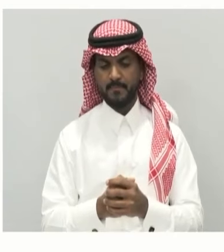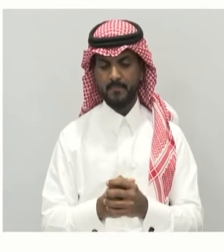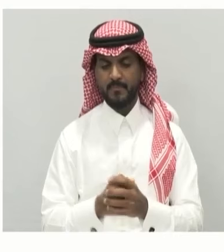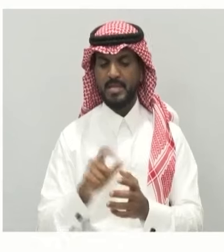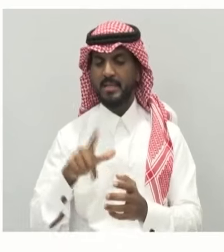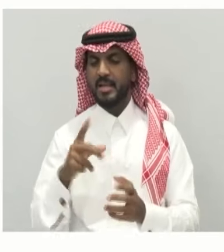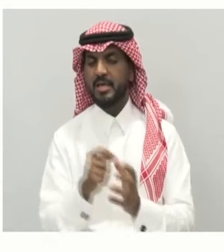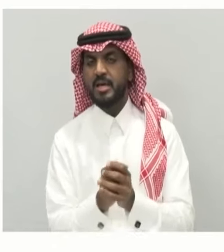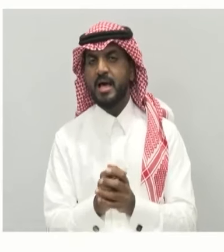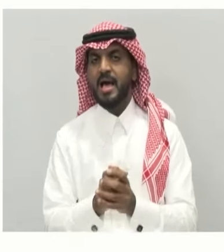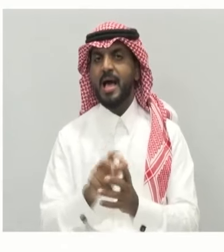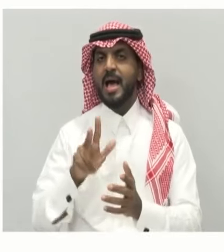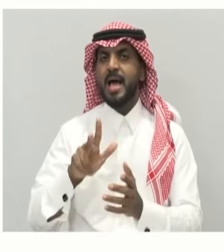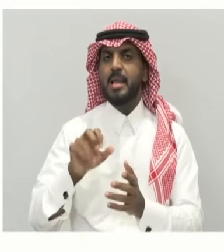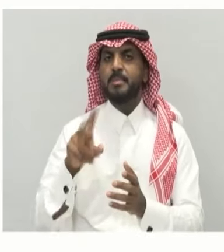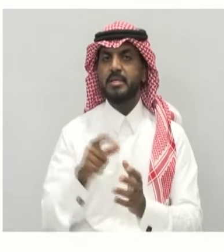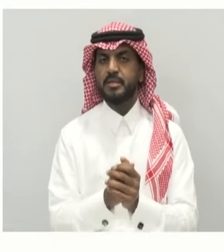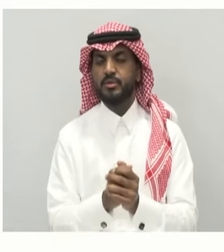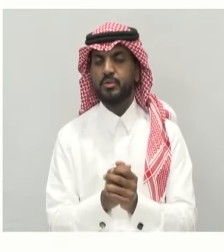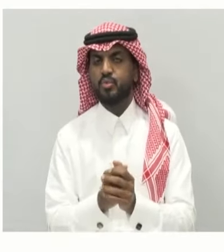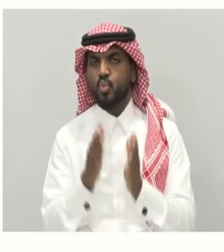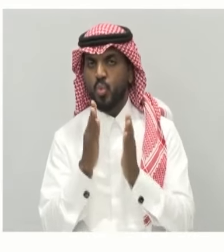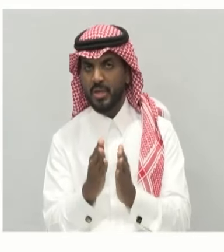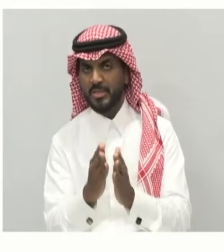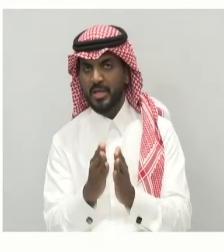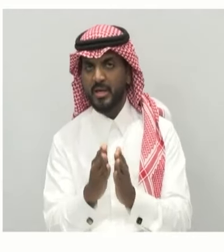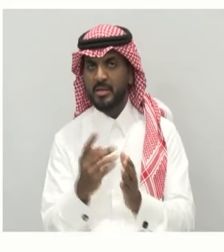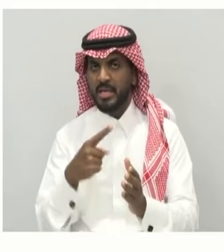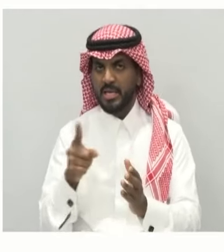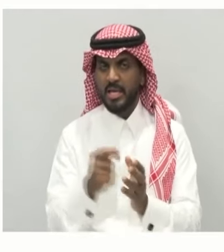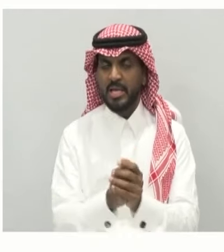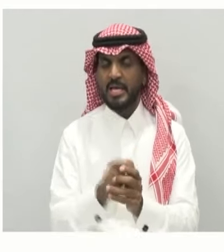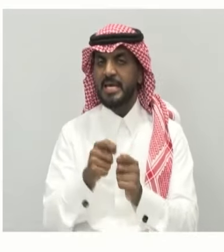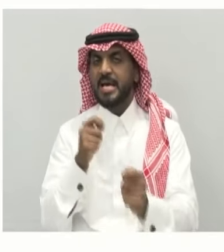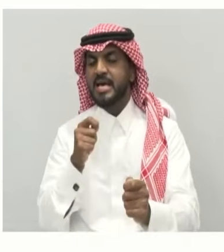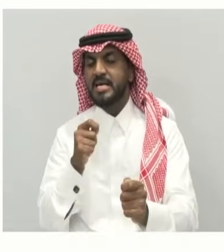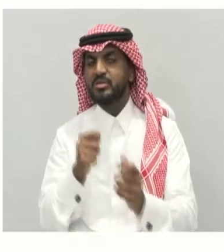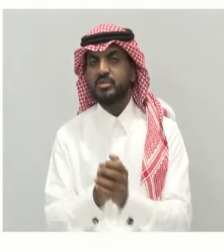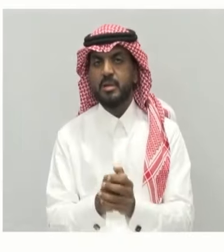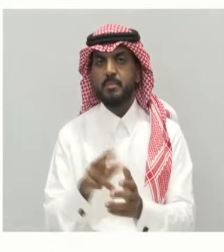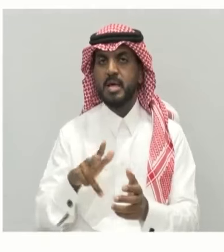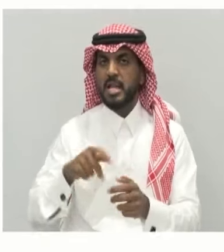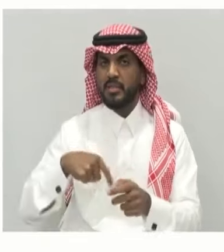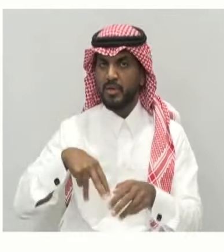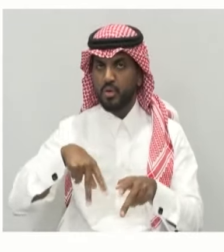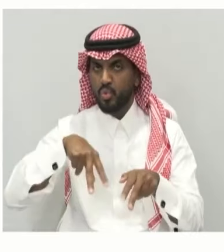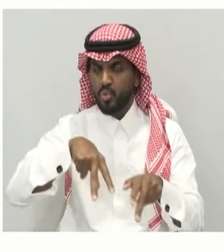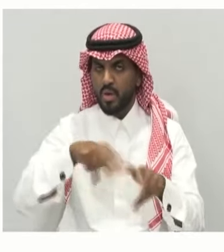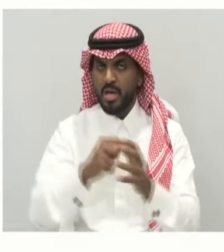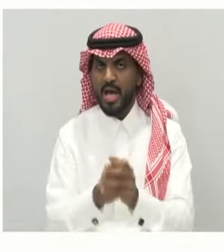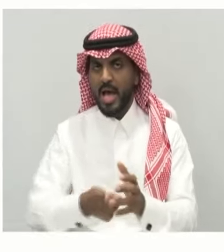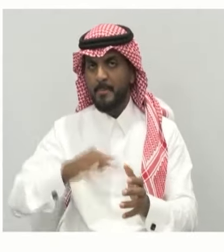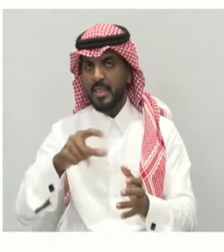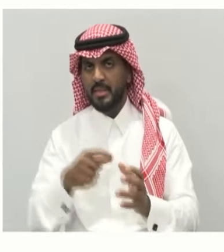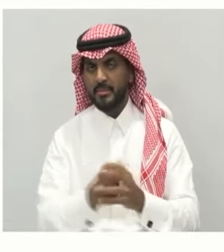لذلك فالمتر وحده مناسبه لقياس المسافه التي يركض احمد المتر